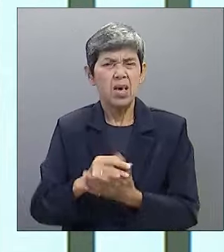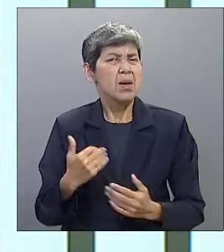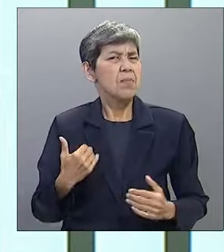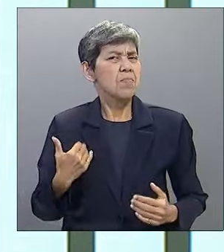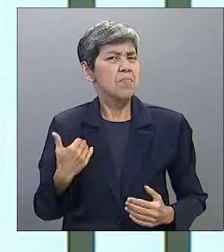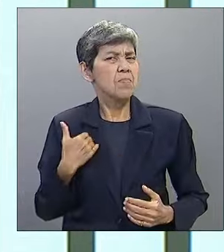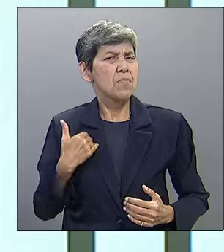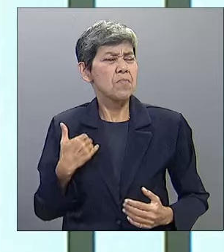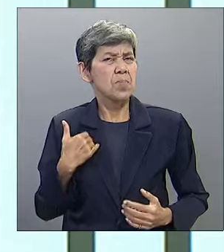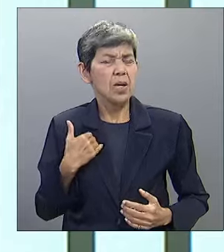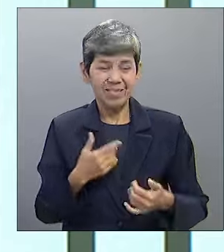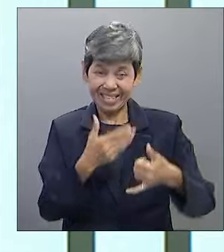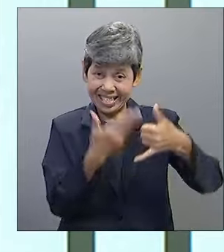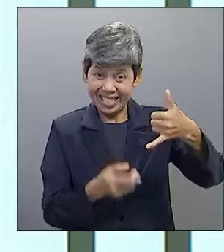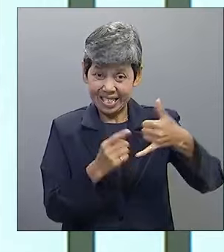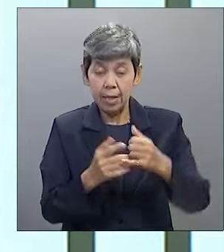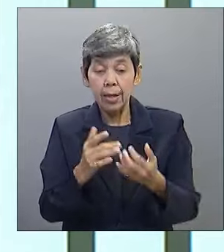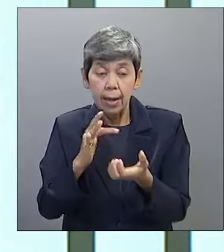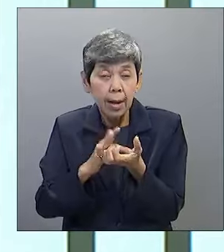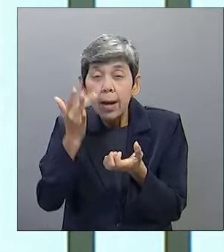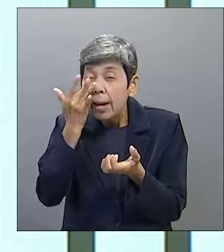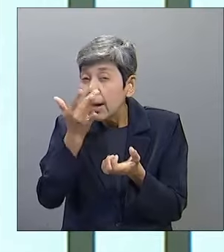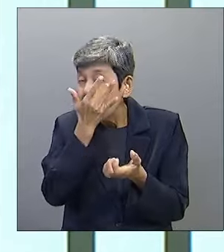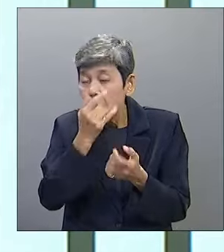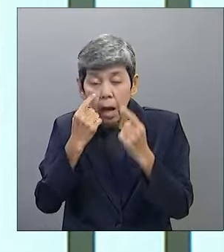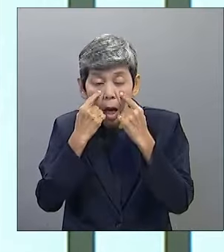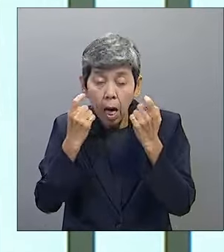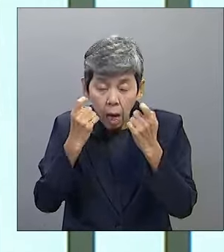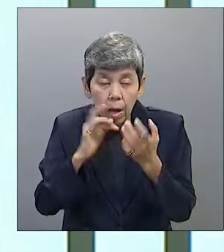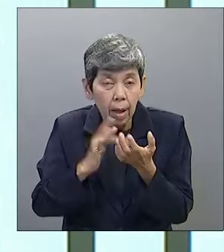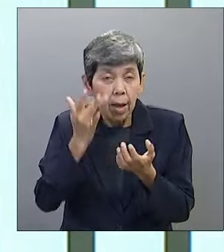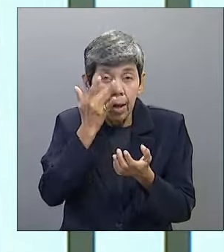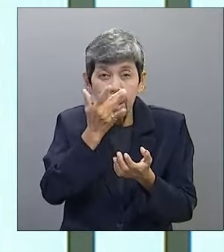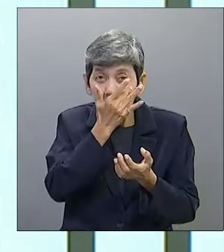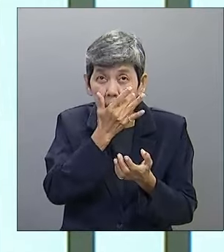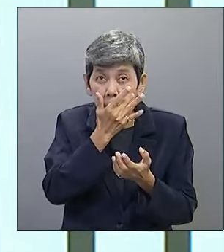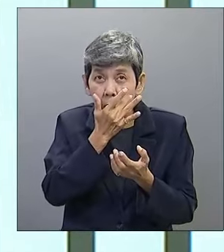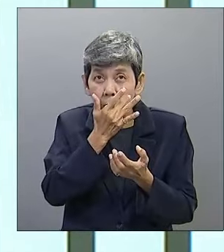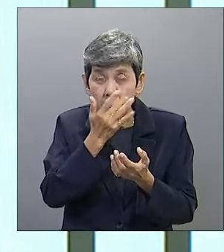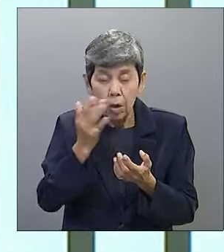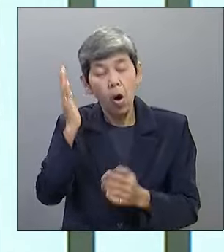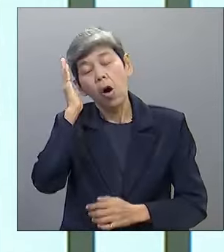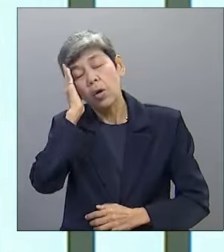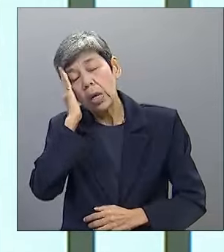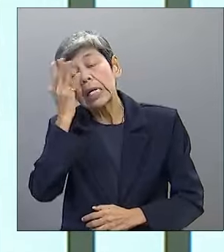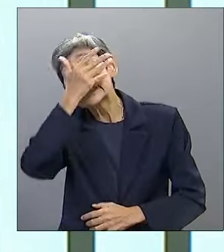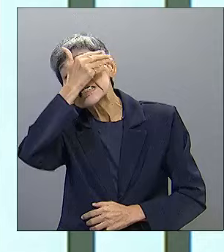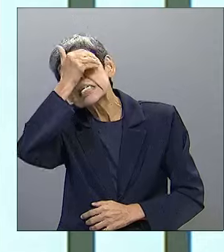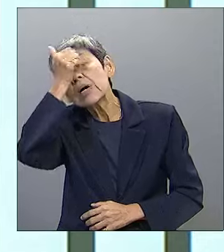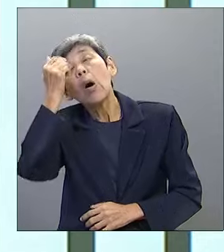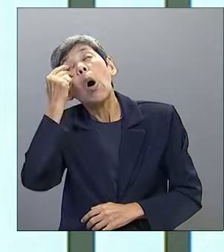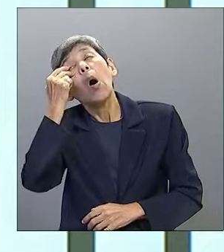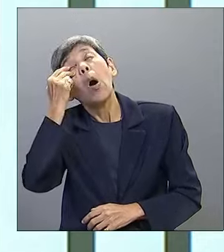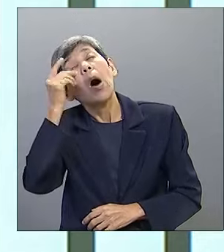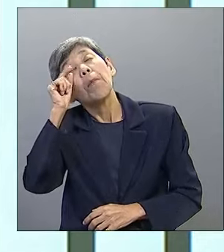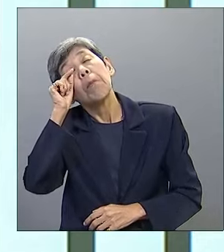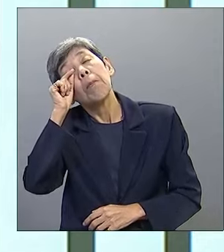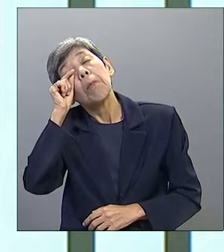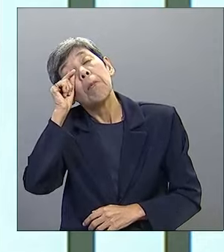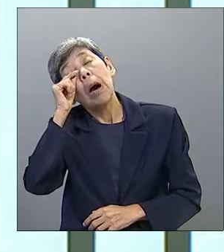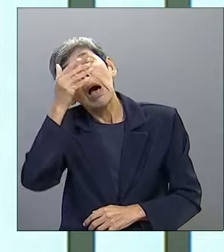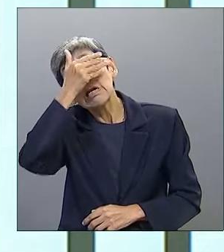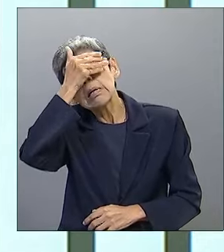เขาเรียกว่ามีท่านหนึ่งเนี่ยเขาใส่คอนแทคเลนส์สายตาเขาไม่ดีเลยครับปรากฏว่าตอนก่อนนอนไม่ได้ถอดใส่ไปเลยแล้วนี้ก็ค